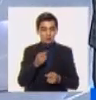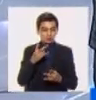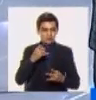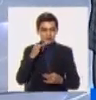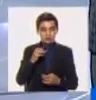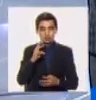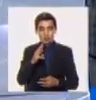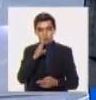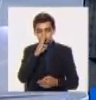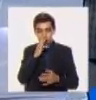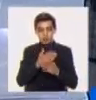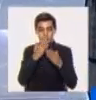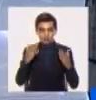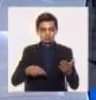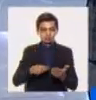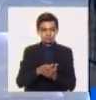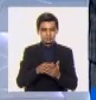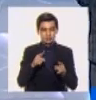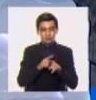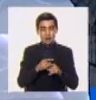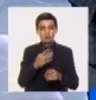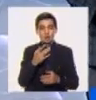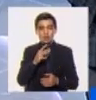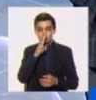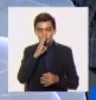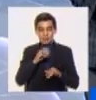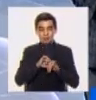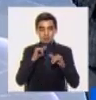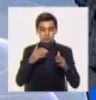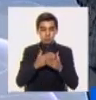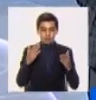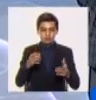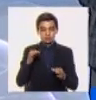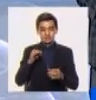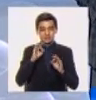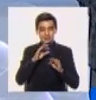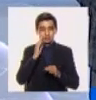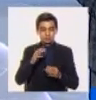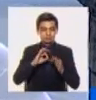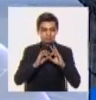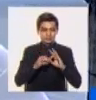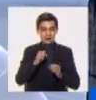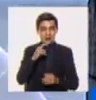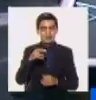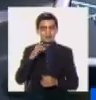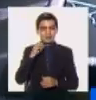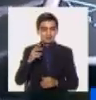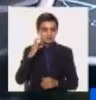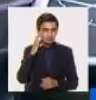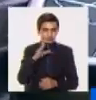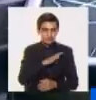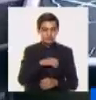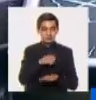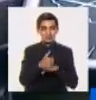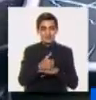кто зарабатывает больше. А вот насколько больше и к чему может привести такой подход, расскажет Ардак Камал. Она выслушала мнение